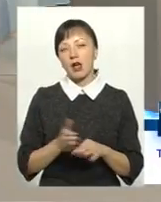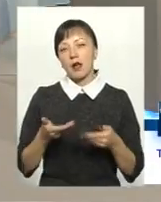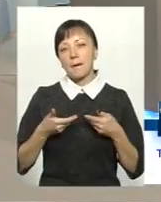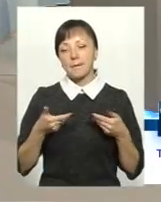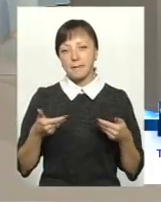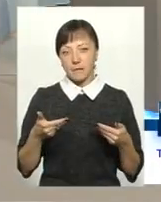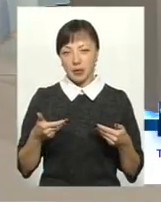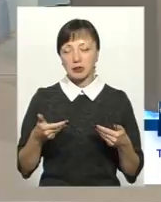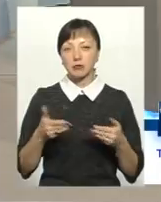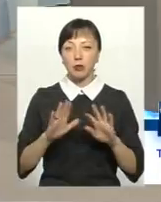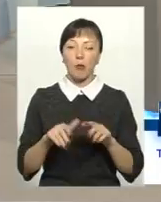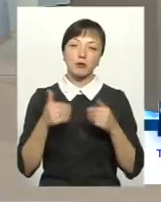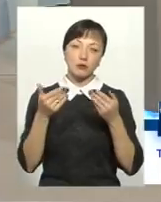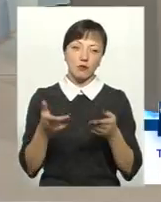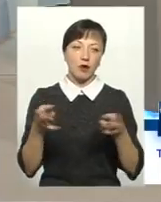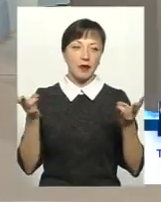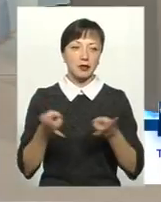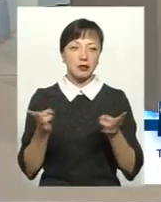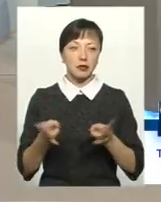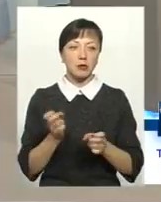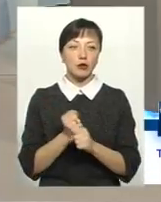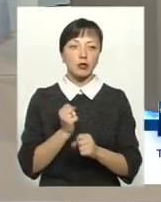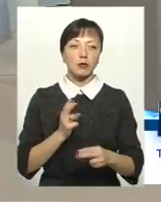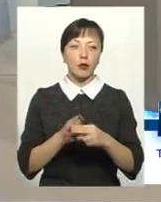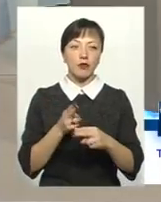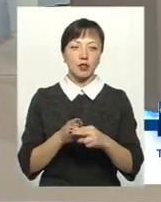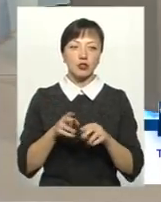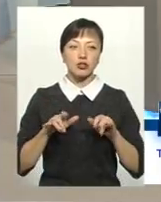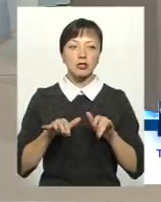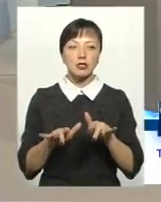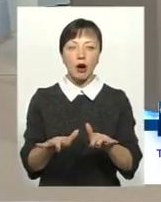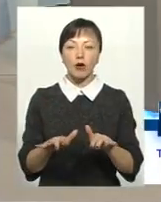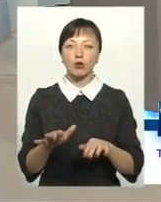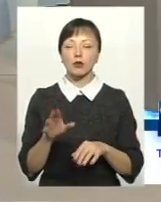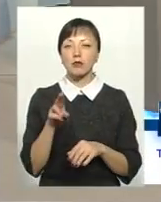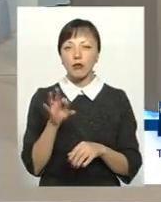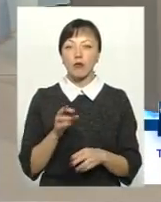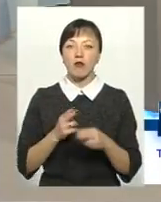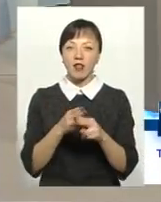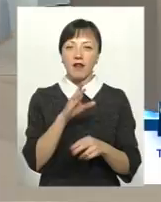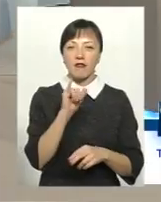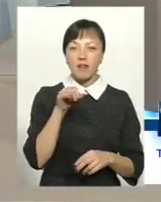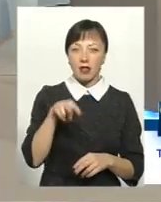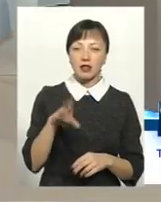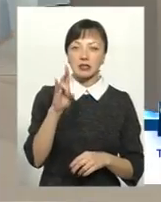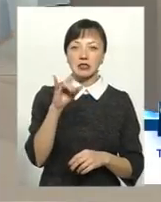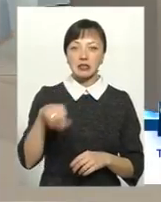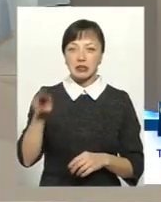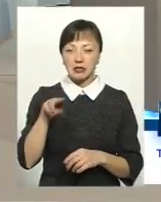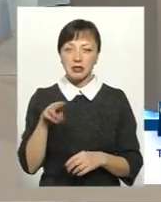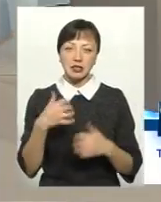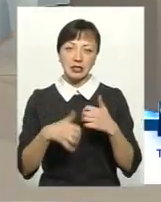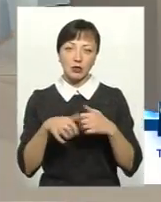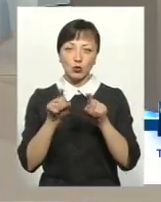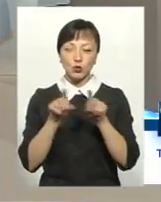пропонували, що треба робити навіть профілактичні заходи по профілактиці ВІЛ-СНІДу серед